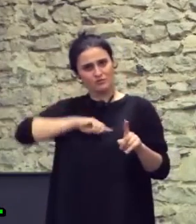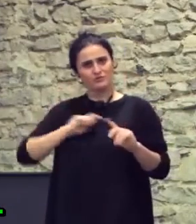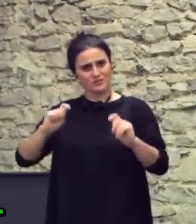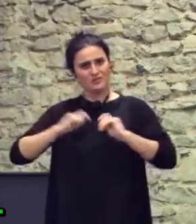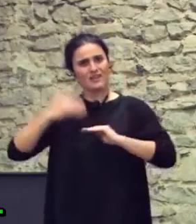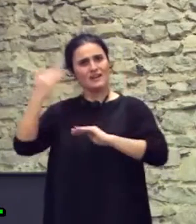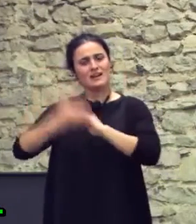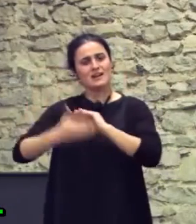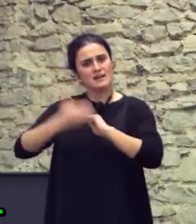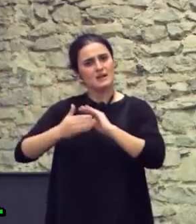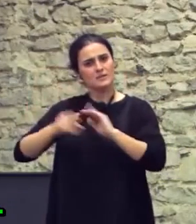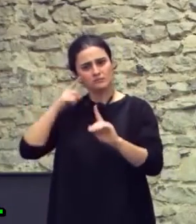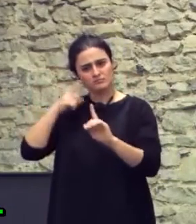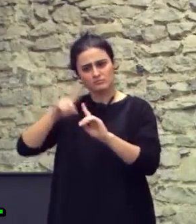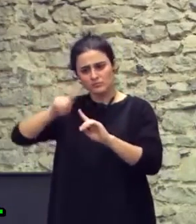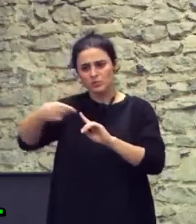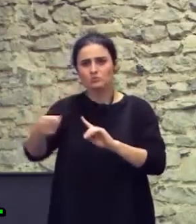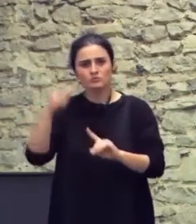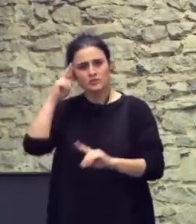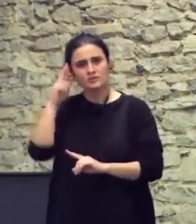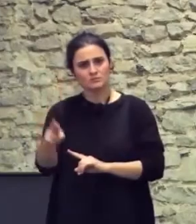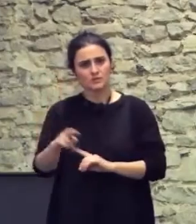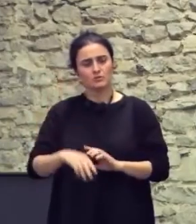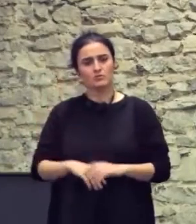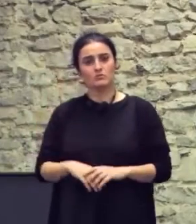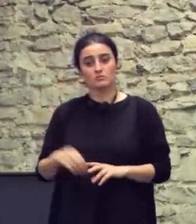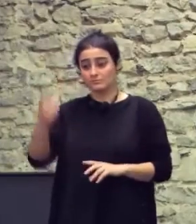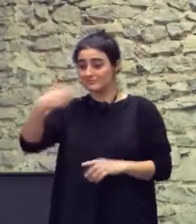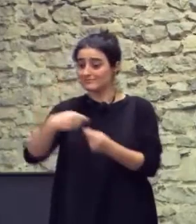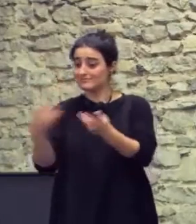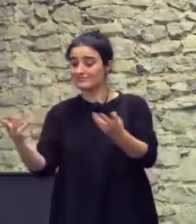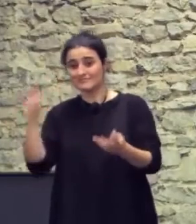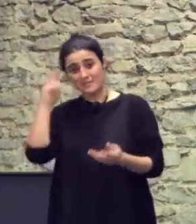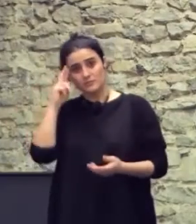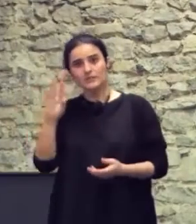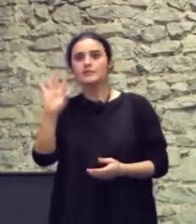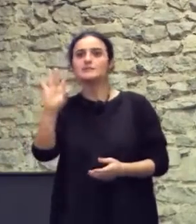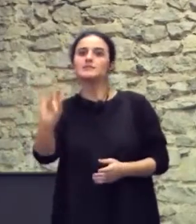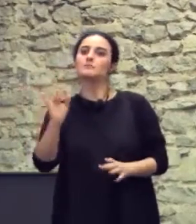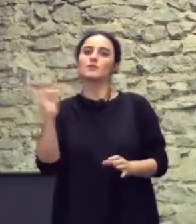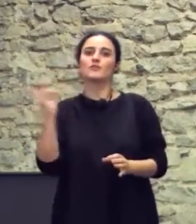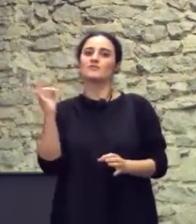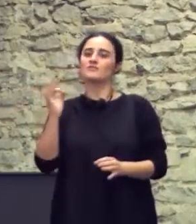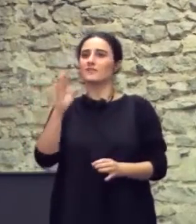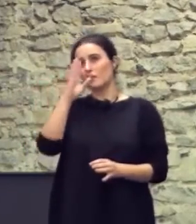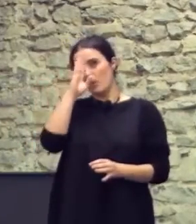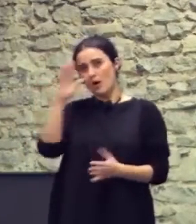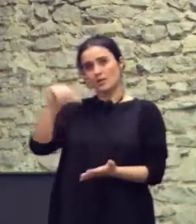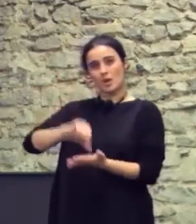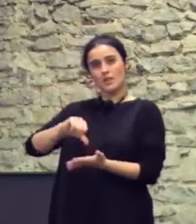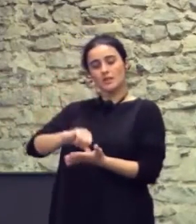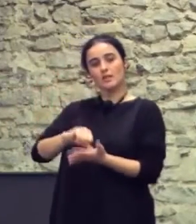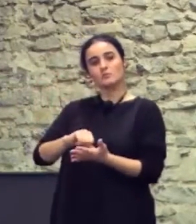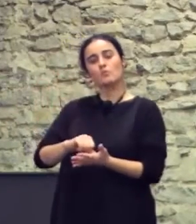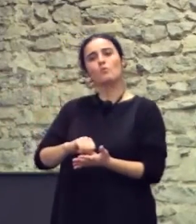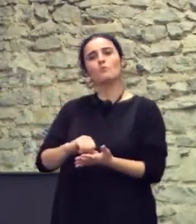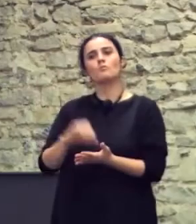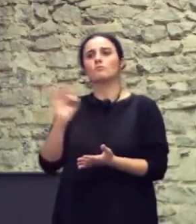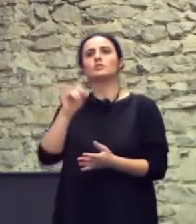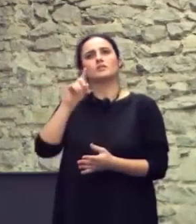gaituzten besteak errespetatzearen kontu horretara. Besteak errespetatu bai, baina heterozentrismoa ikutu ez, edo